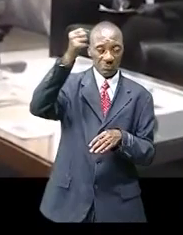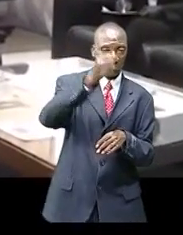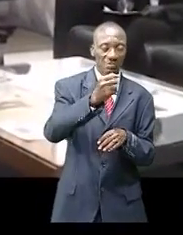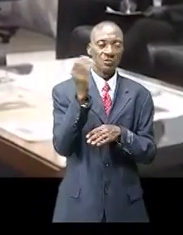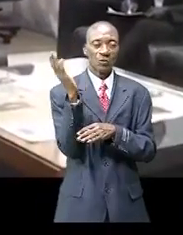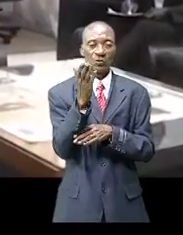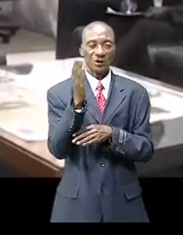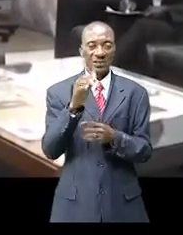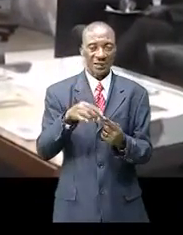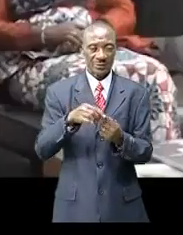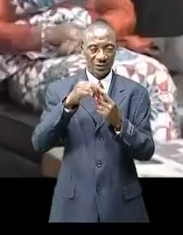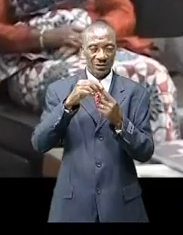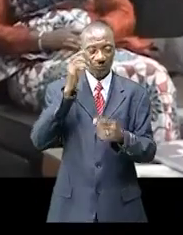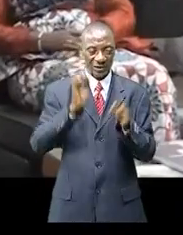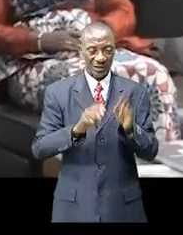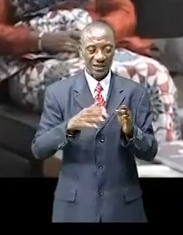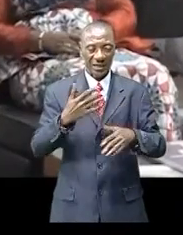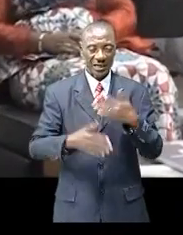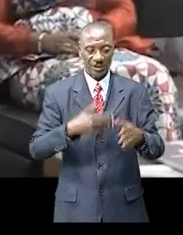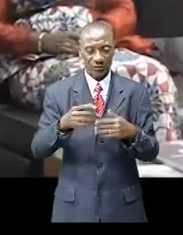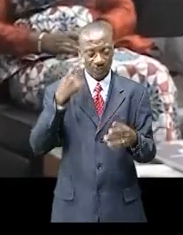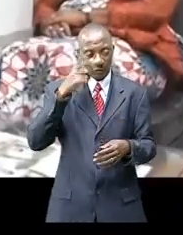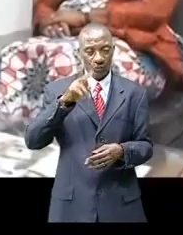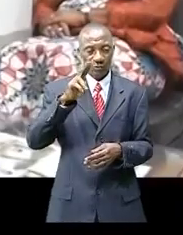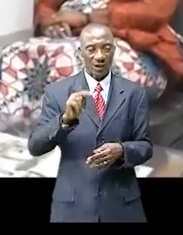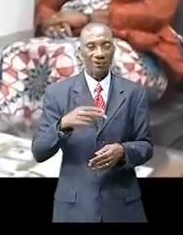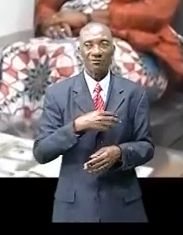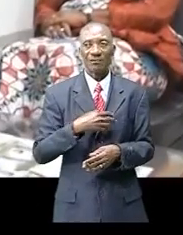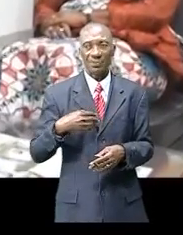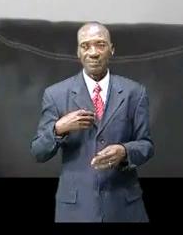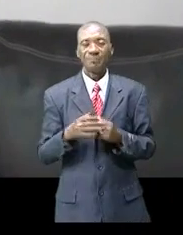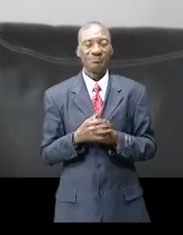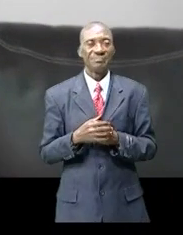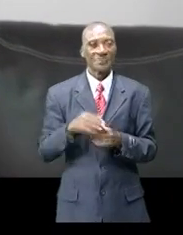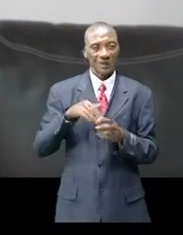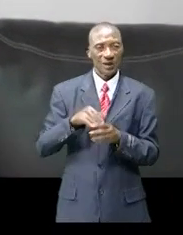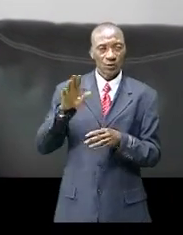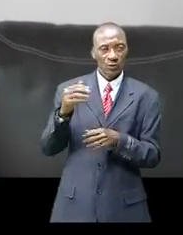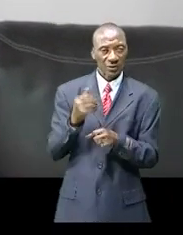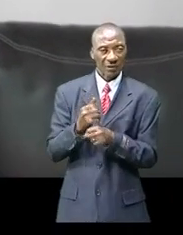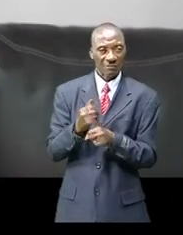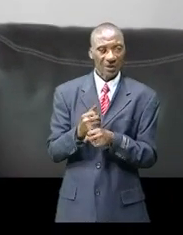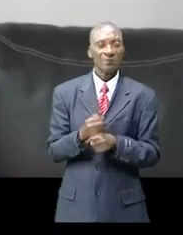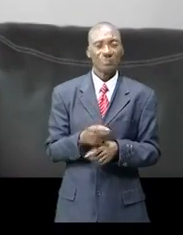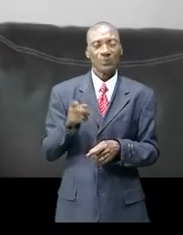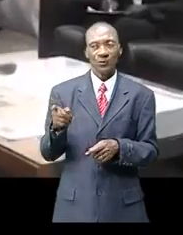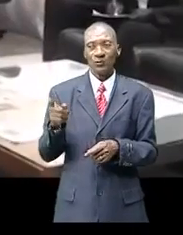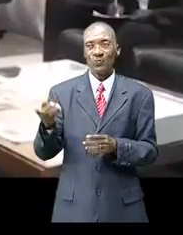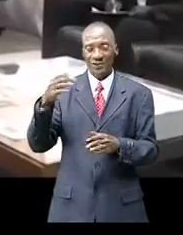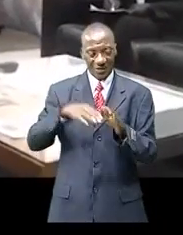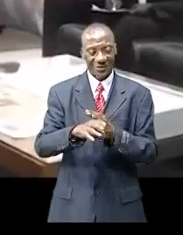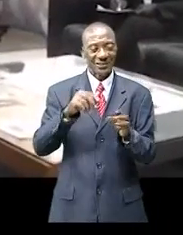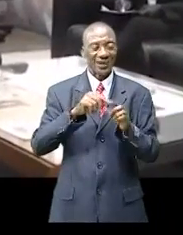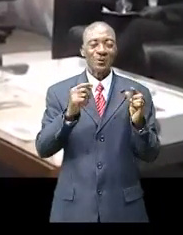de la secrétaire exécutive de l'ONU Femmes. Et dans ses prérogatives, elle a entre autres comme tâche l'accompagnement